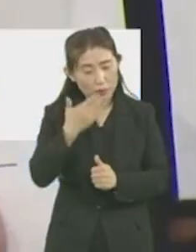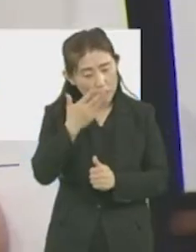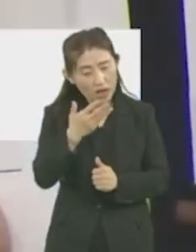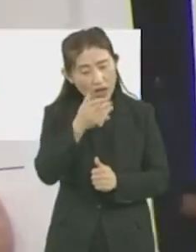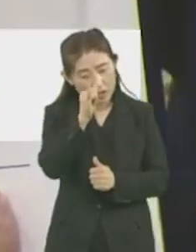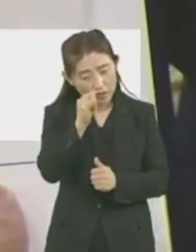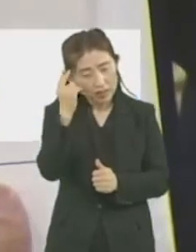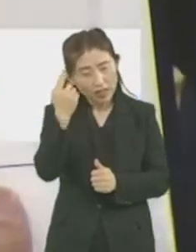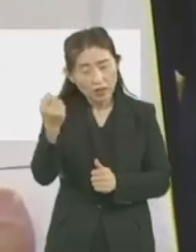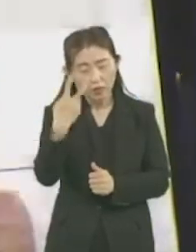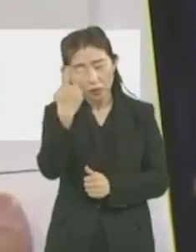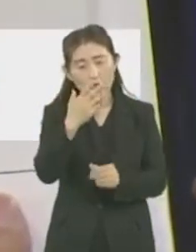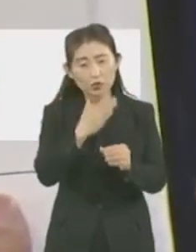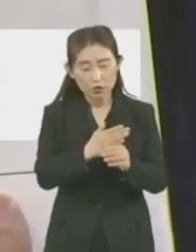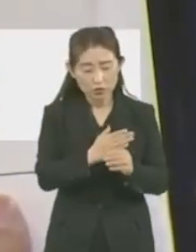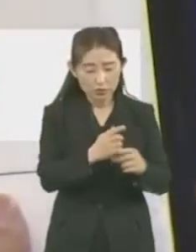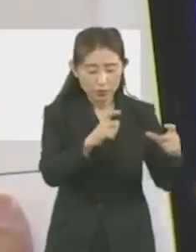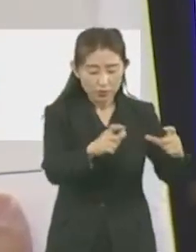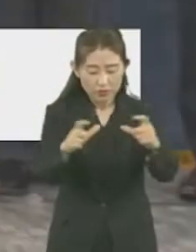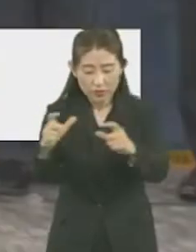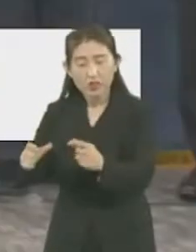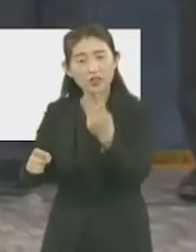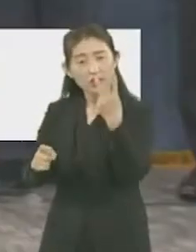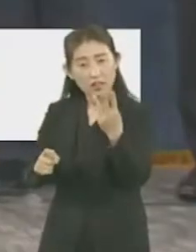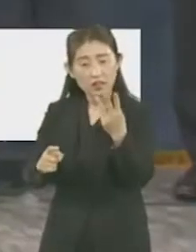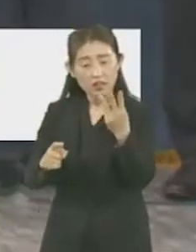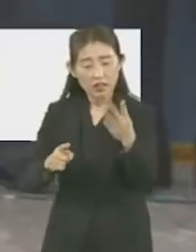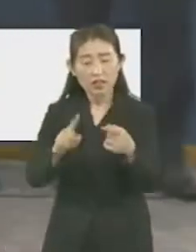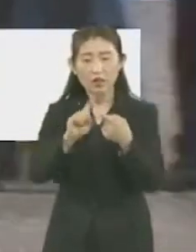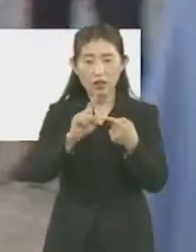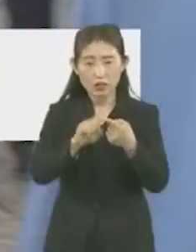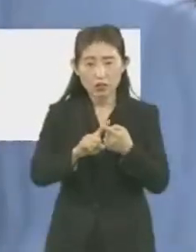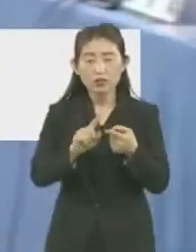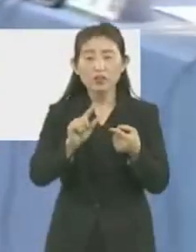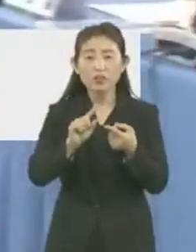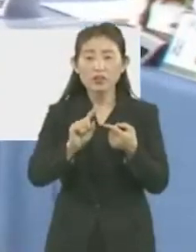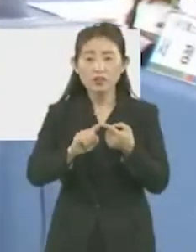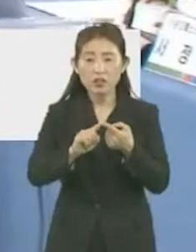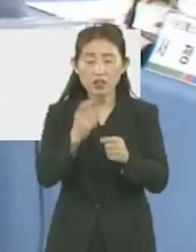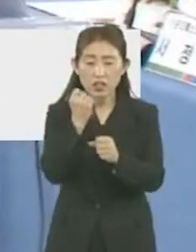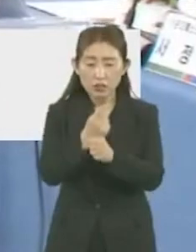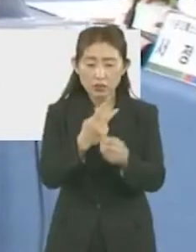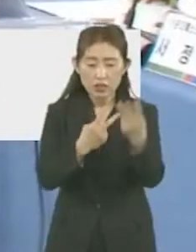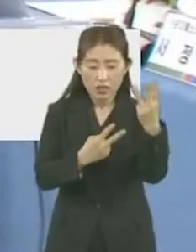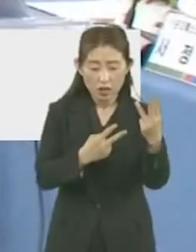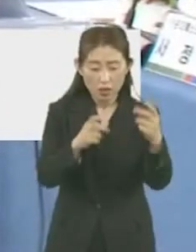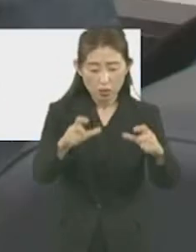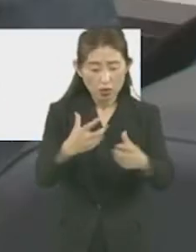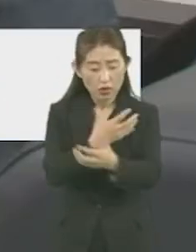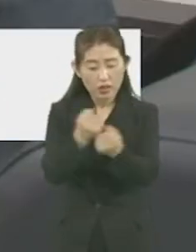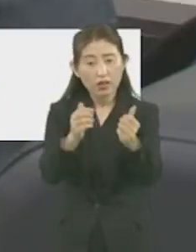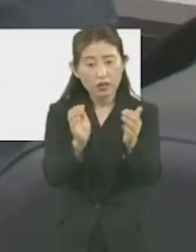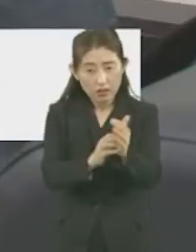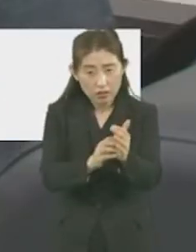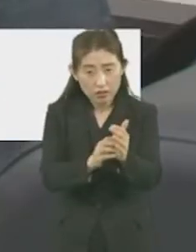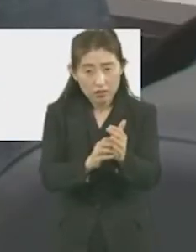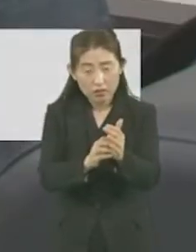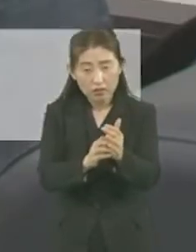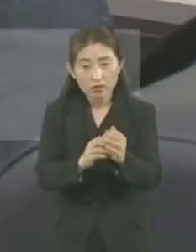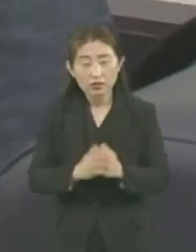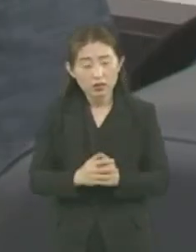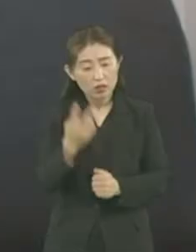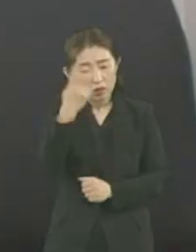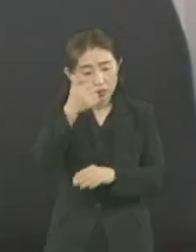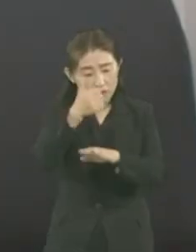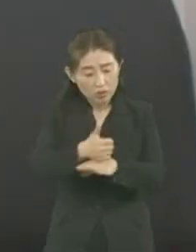중입니다. 4개 지구로 분리해 개발하는 방식에 문제를 제기한 상태로 이미 3개 지구는 본 협약을 마친 터라